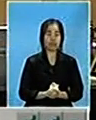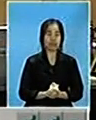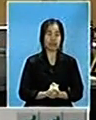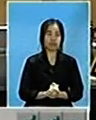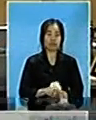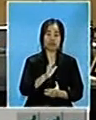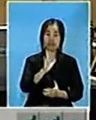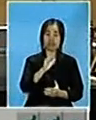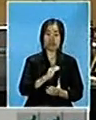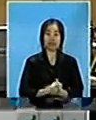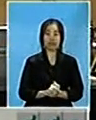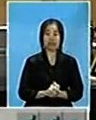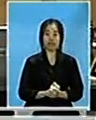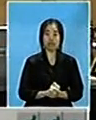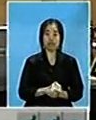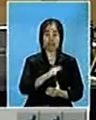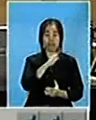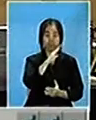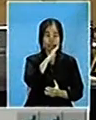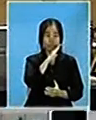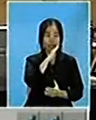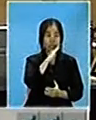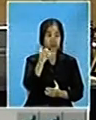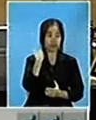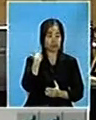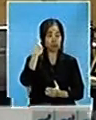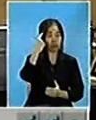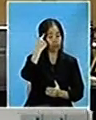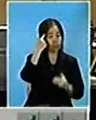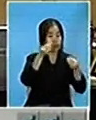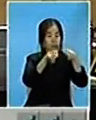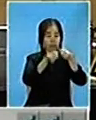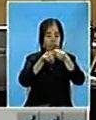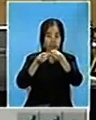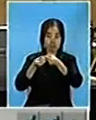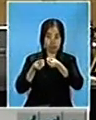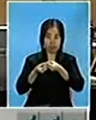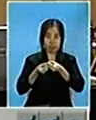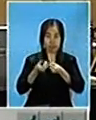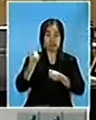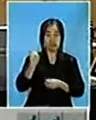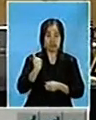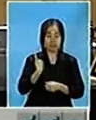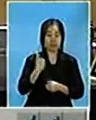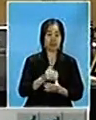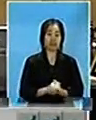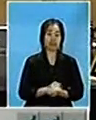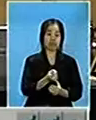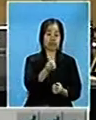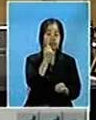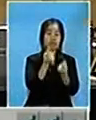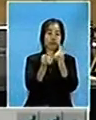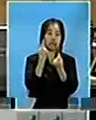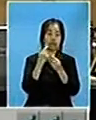ยชน์และ ถ้าออกความเห็นทุกท่านแล้วก็มากทุกท่านเนี่ยนะครับ